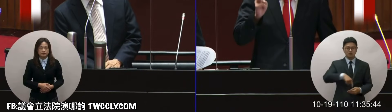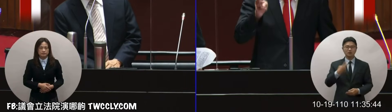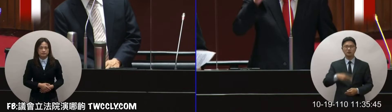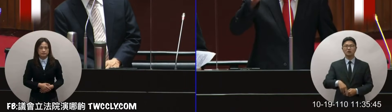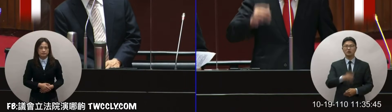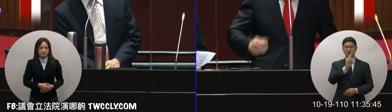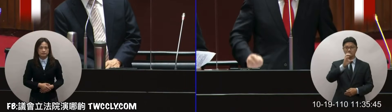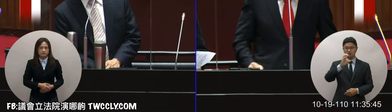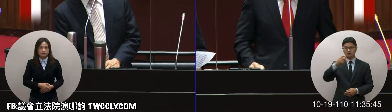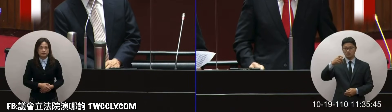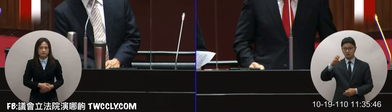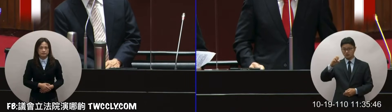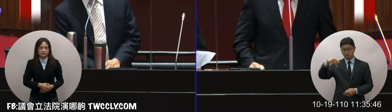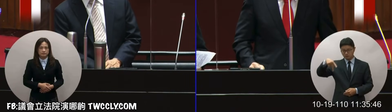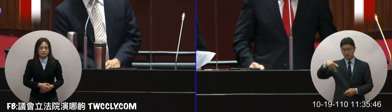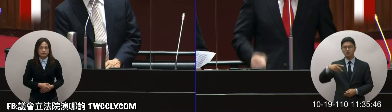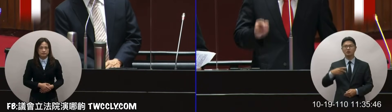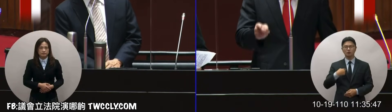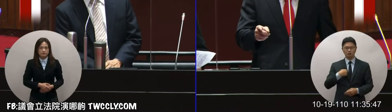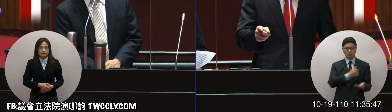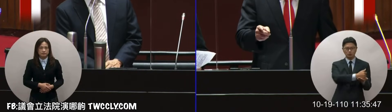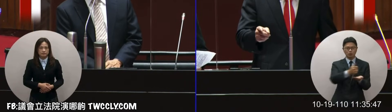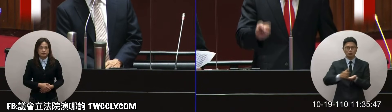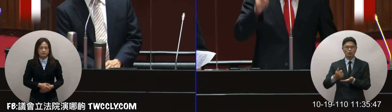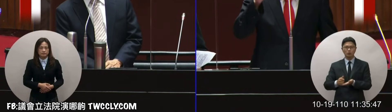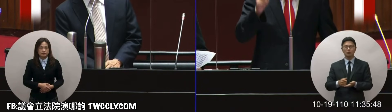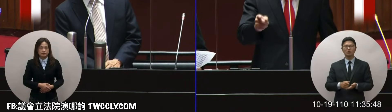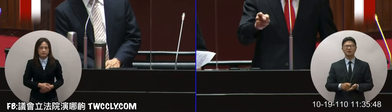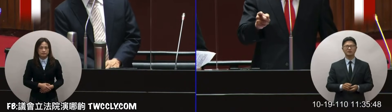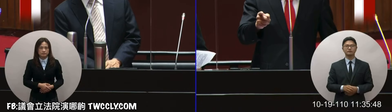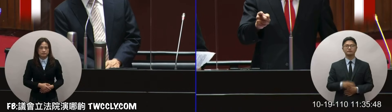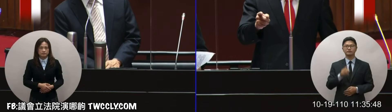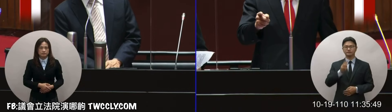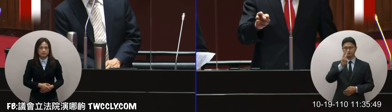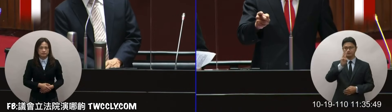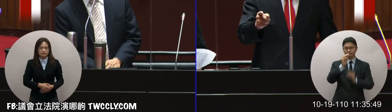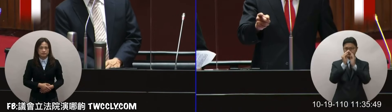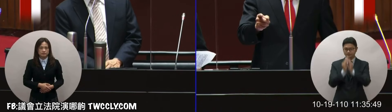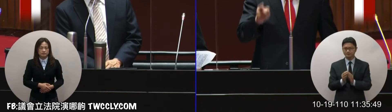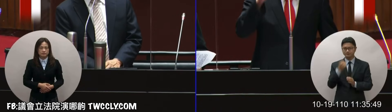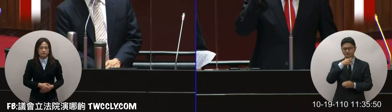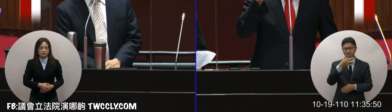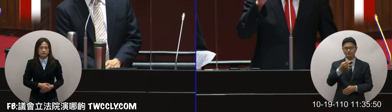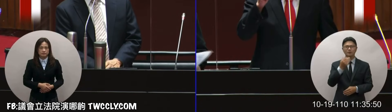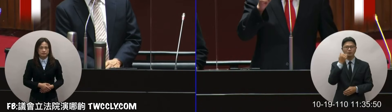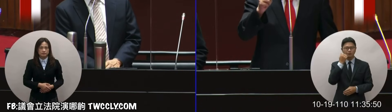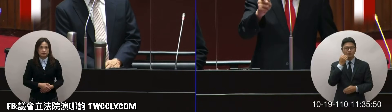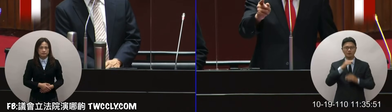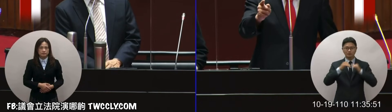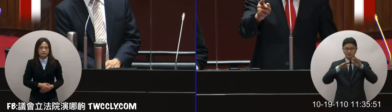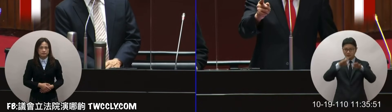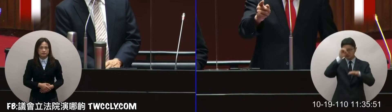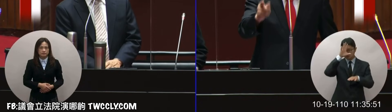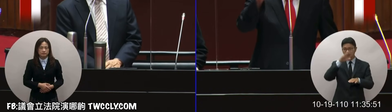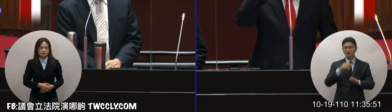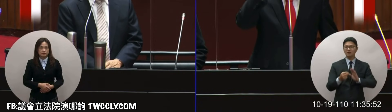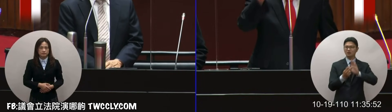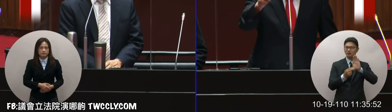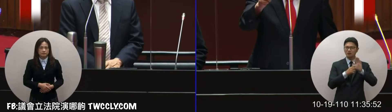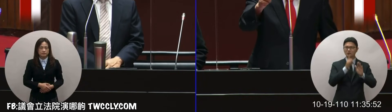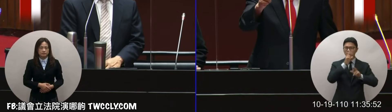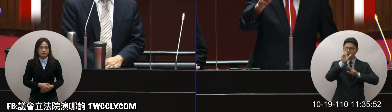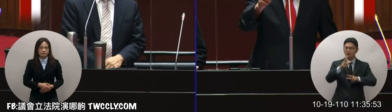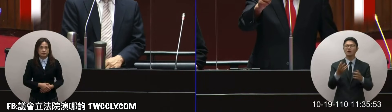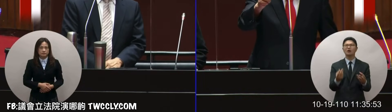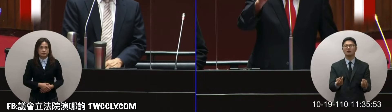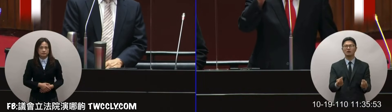超过3兆台币。今天如果民进党不对国人讲实话，已经没有